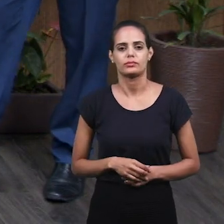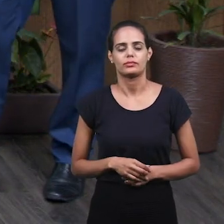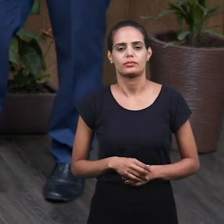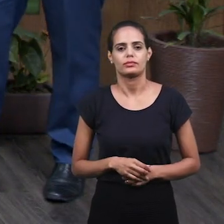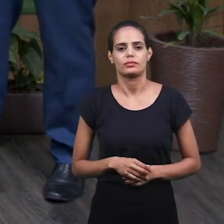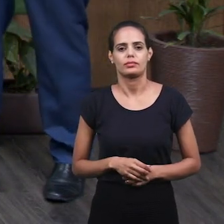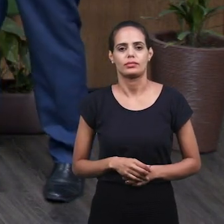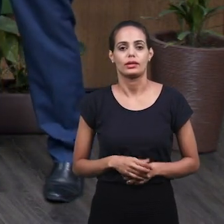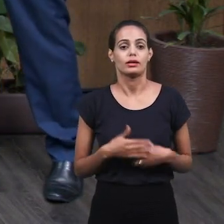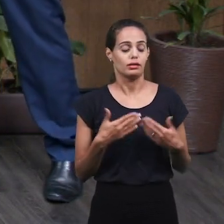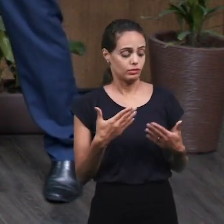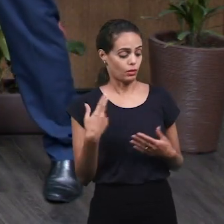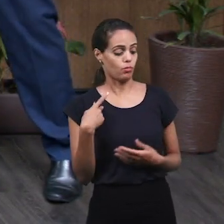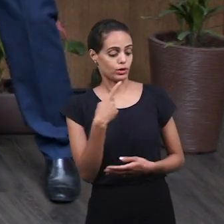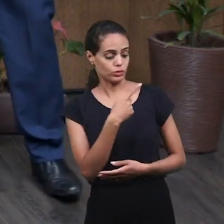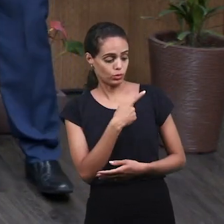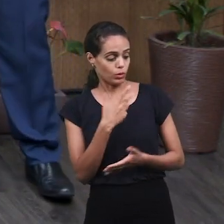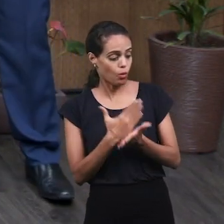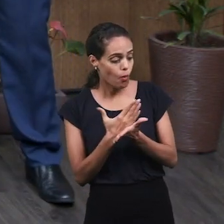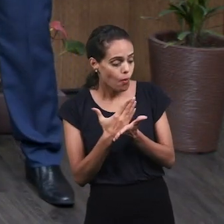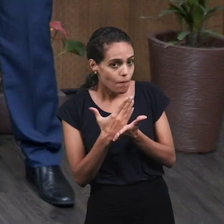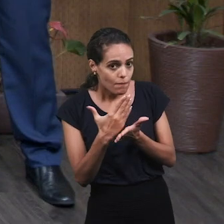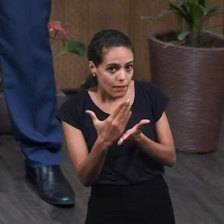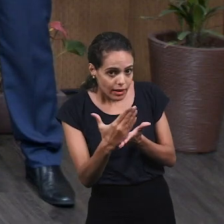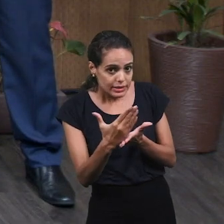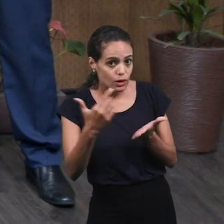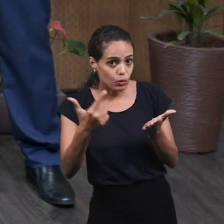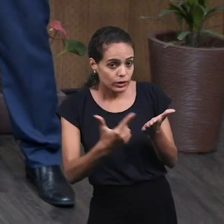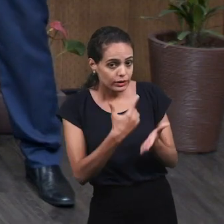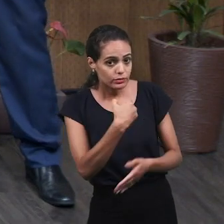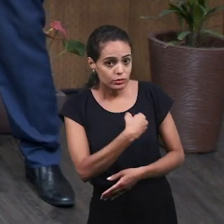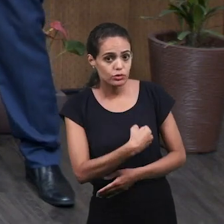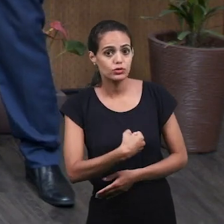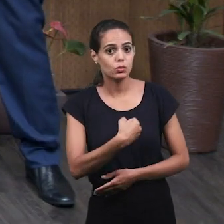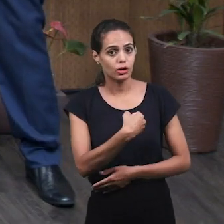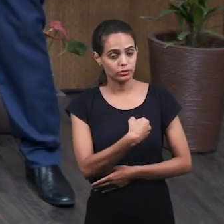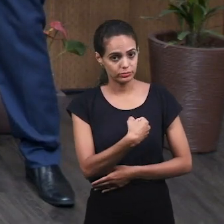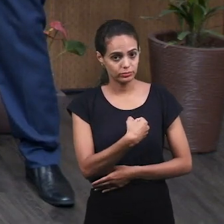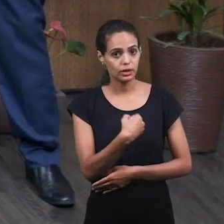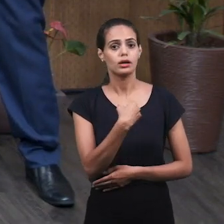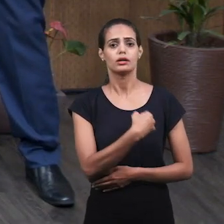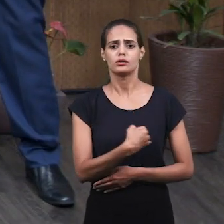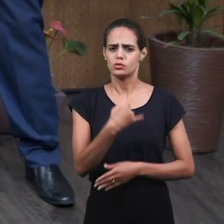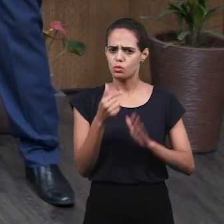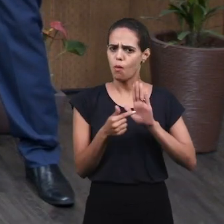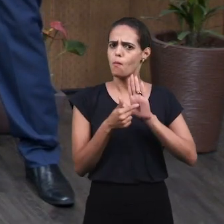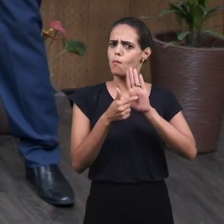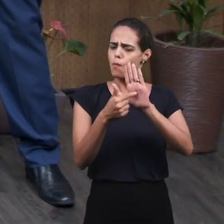Jean. Et Jean parle d'un principe qui est ici dans le verset.